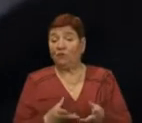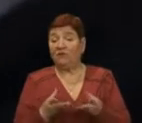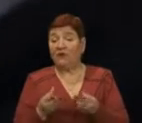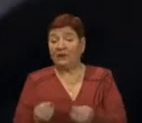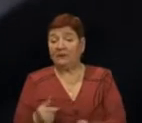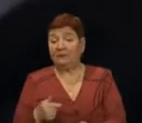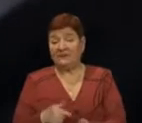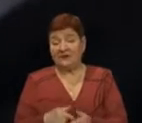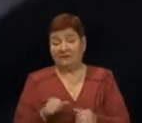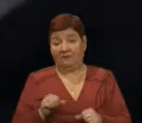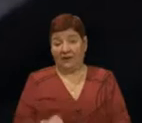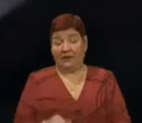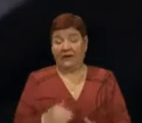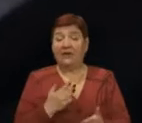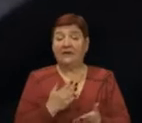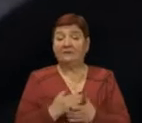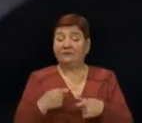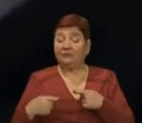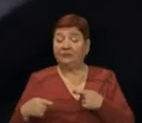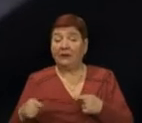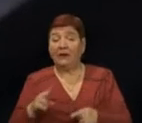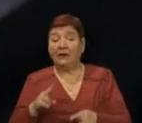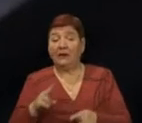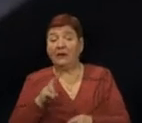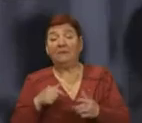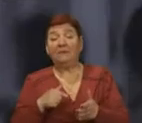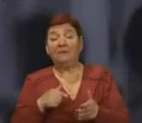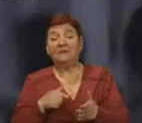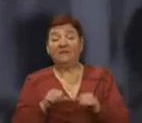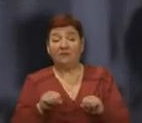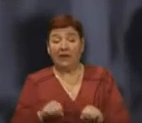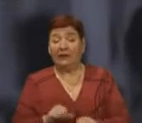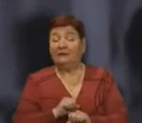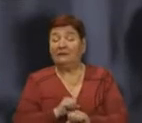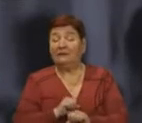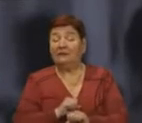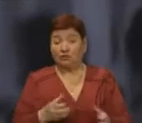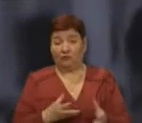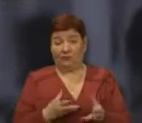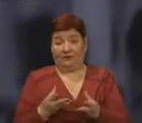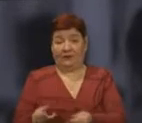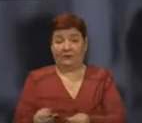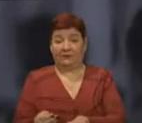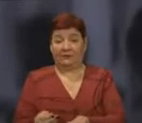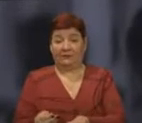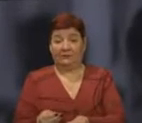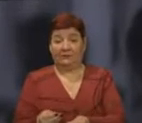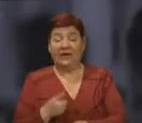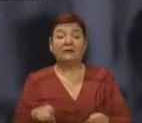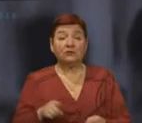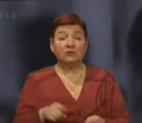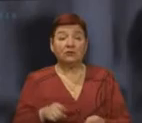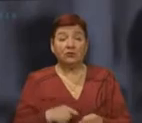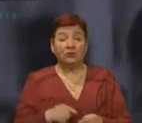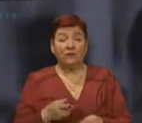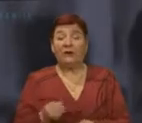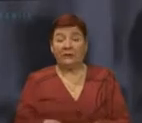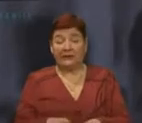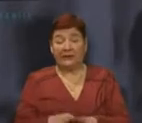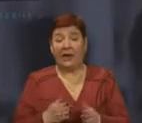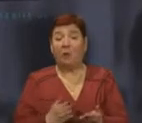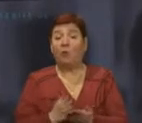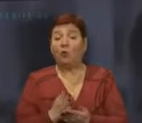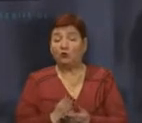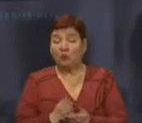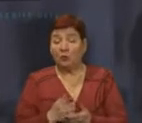впливати місцева влада, тому що існують різні послуги, на які місцева влада не може впливати. Скасовані оплата таких послуг